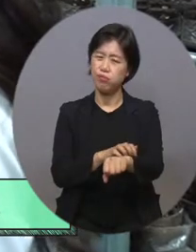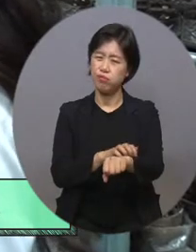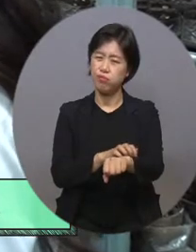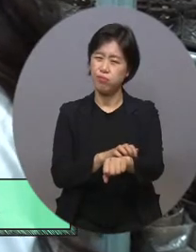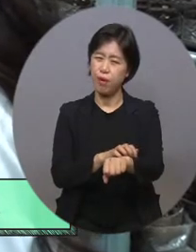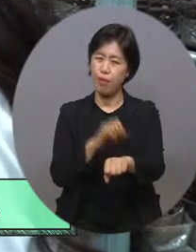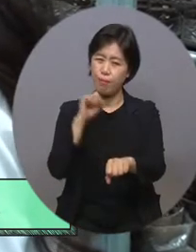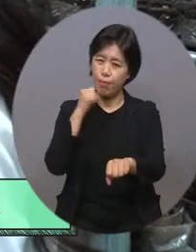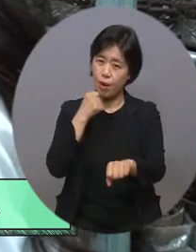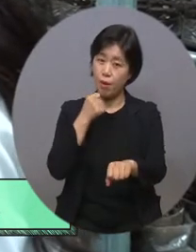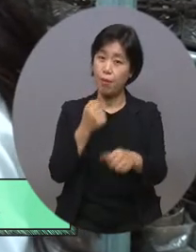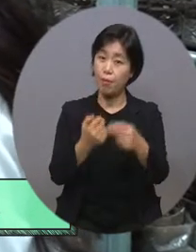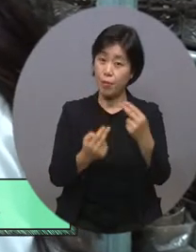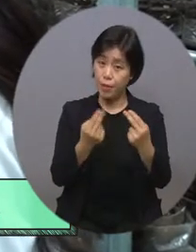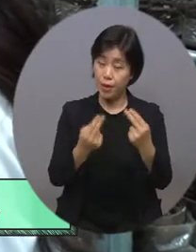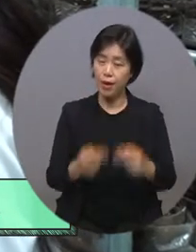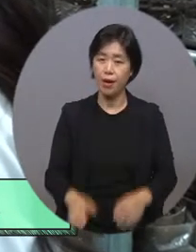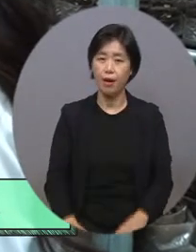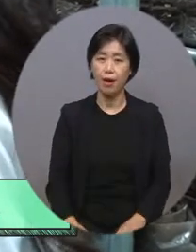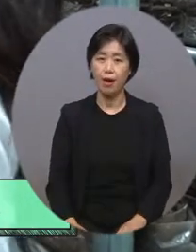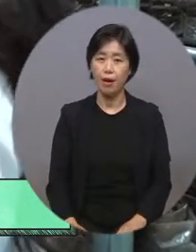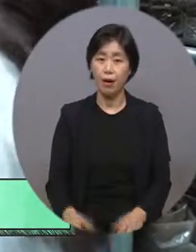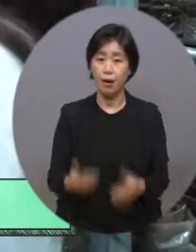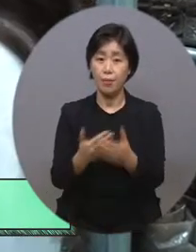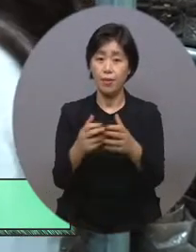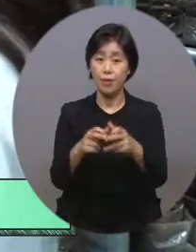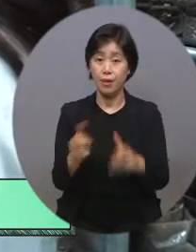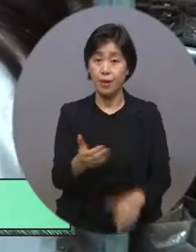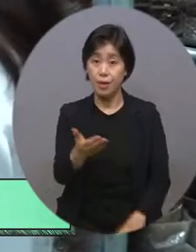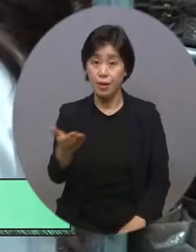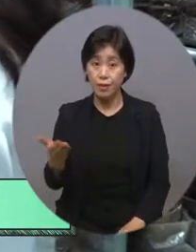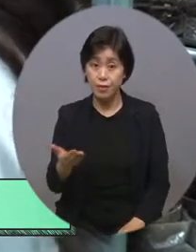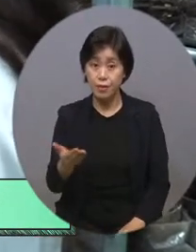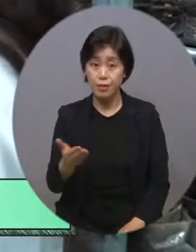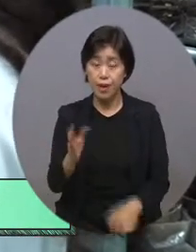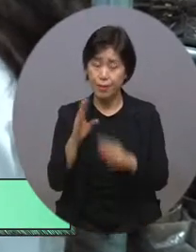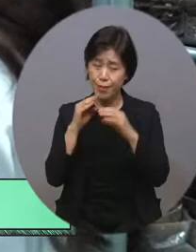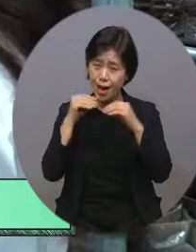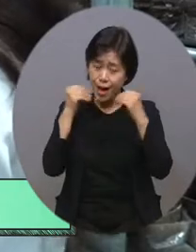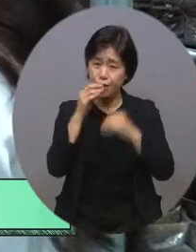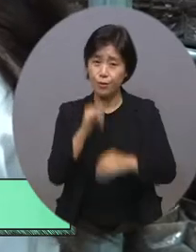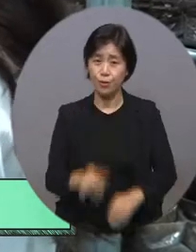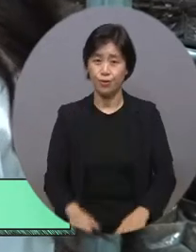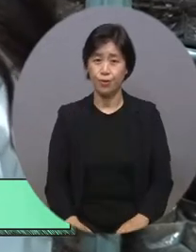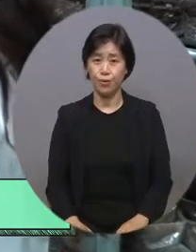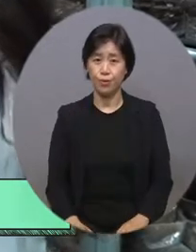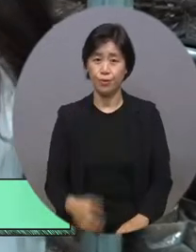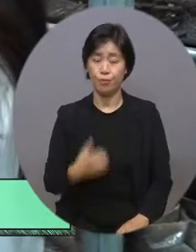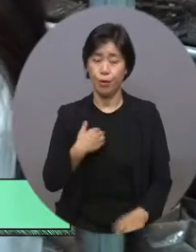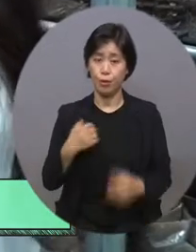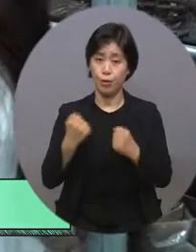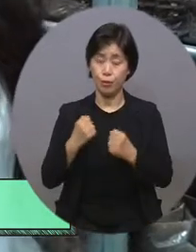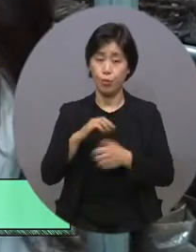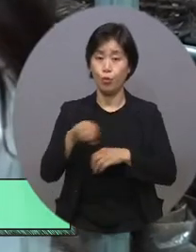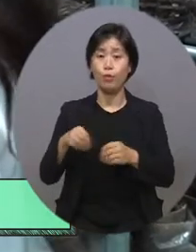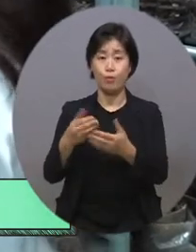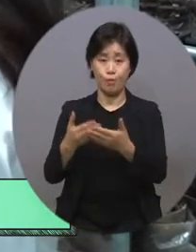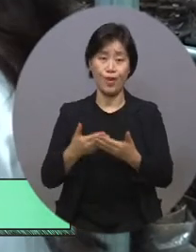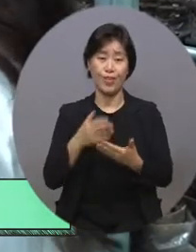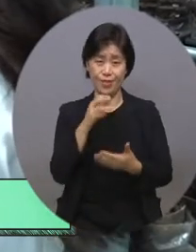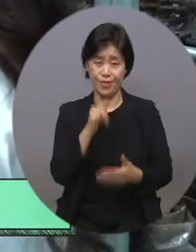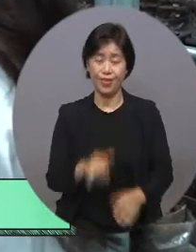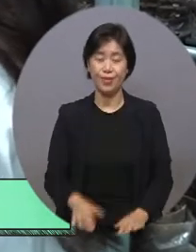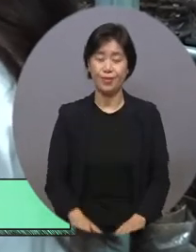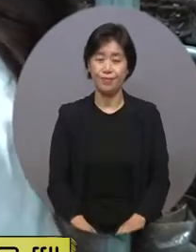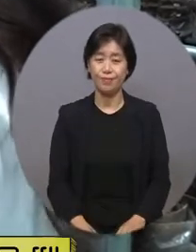불편했다기보다는 이분이 워낙에 또 밝으세요. 아, 그렇죠. 제가 오히려 좀 더 에너지를 좀 받는 게 많아요. 밝은 에너지를 받고 일을